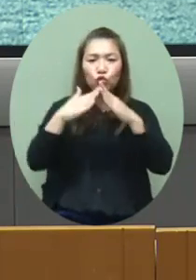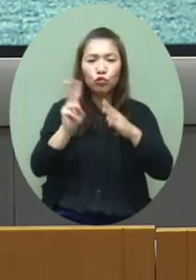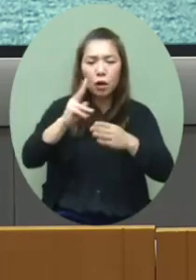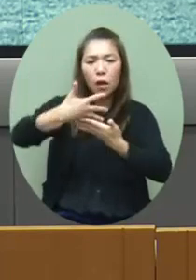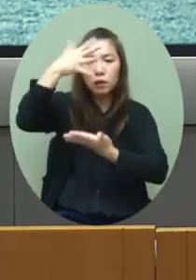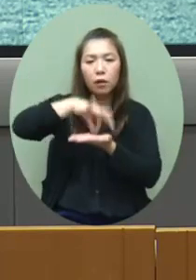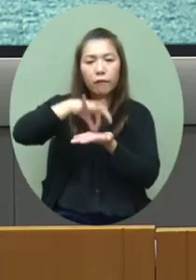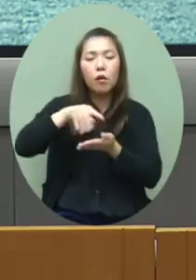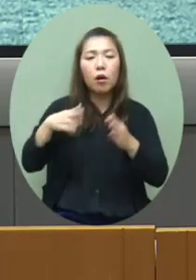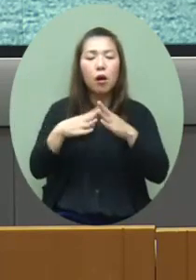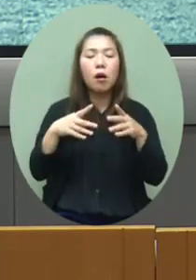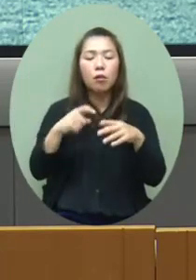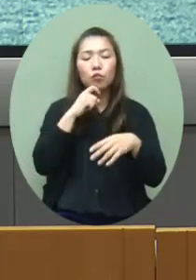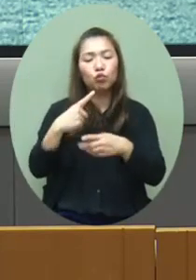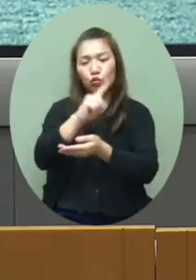个案